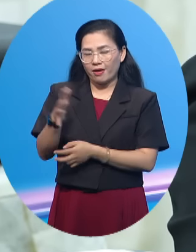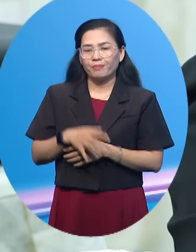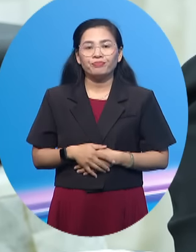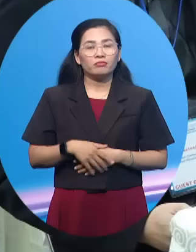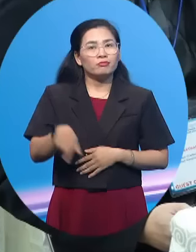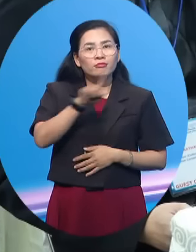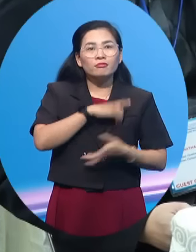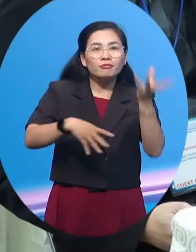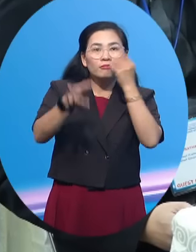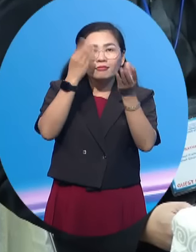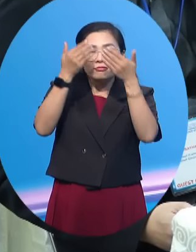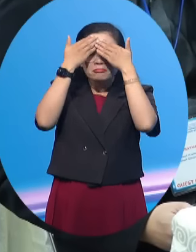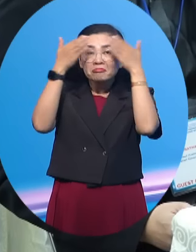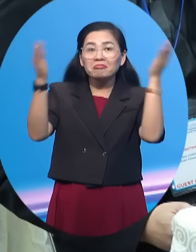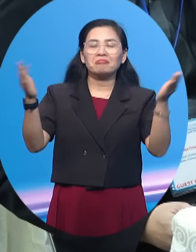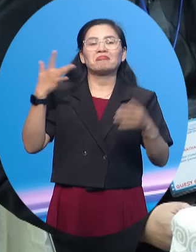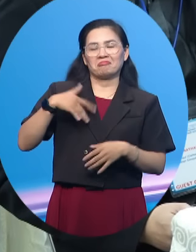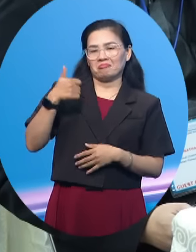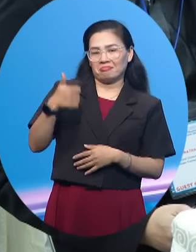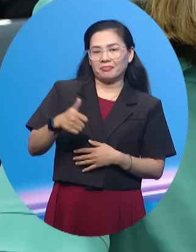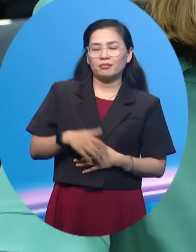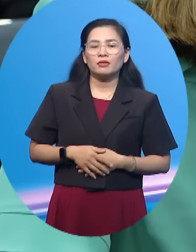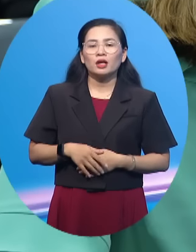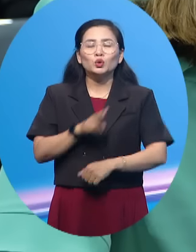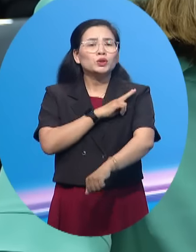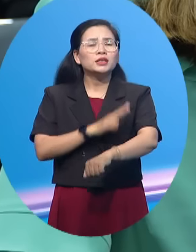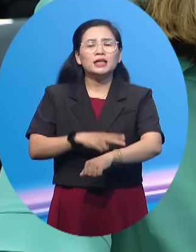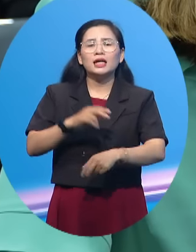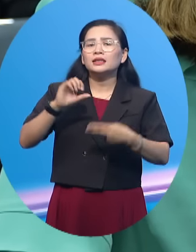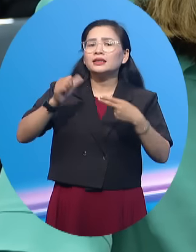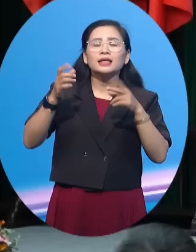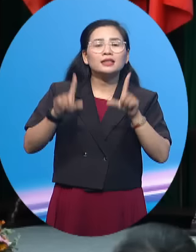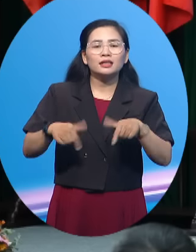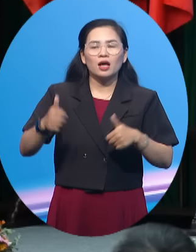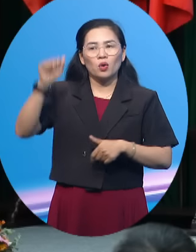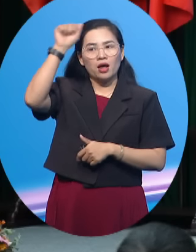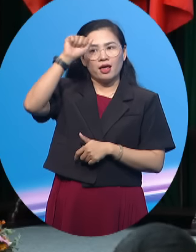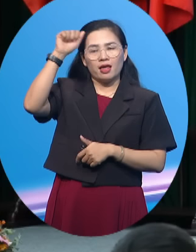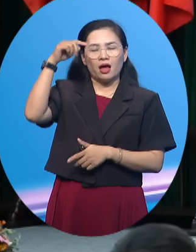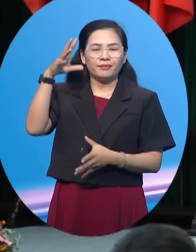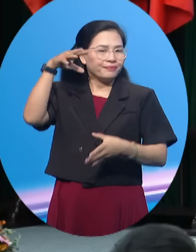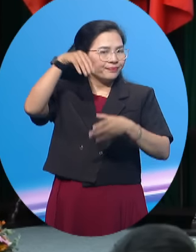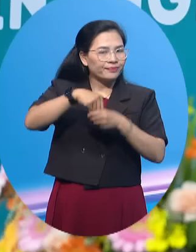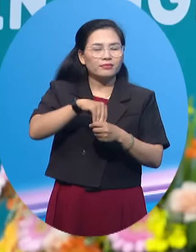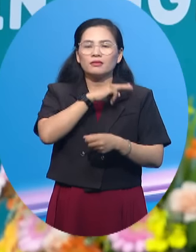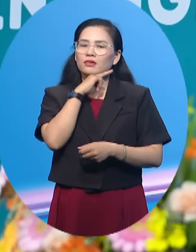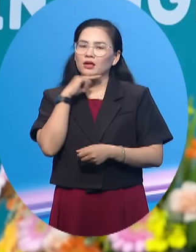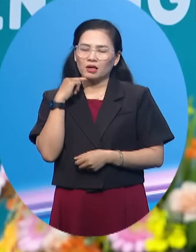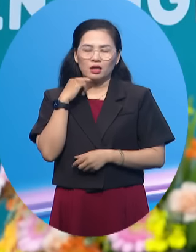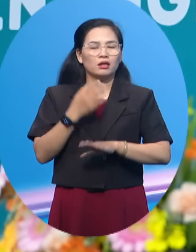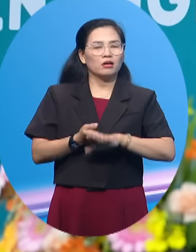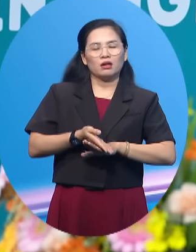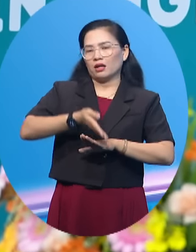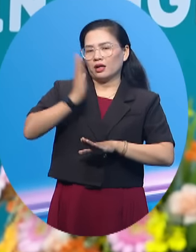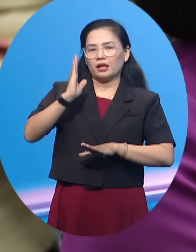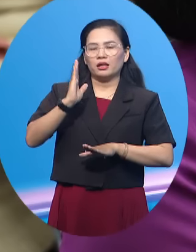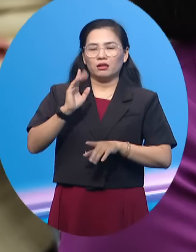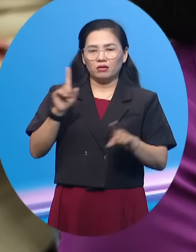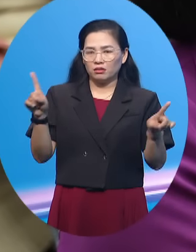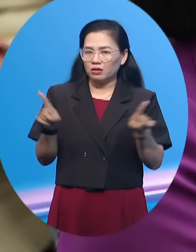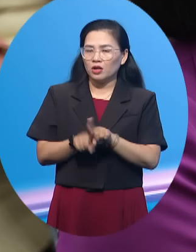kiến thức bổ ích. Theo các chuyên gia, sự phát triển mạnh mẽ của AI, việc áp dụng công nghệ này trong giảng dạy tiếng Anh không còn là xu hướng mà đã